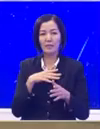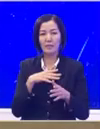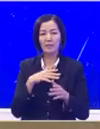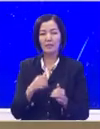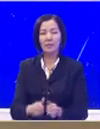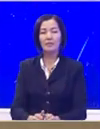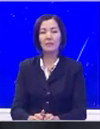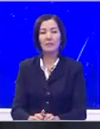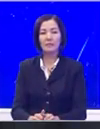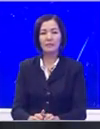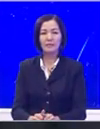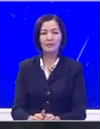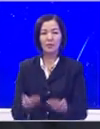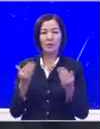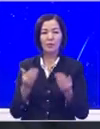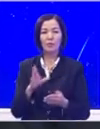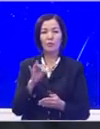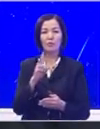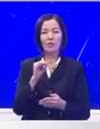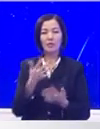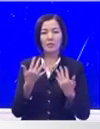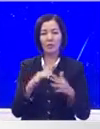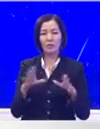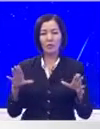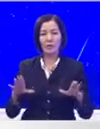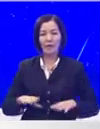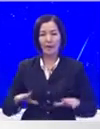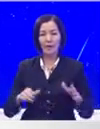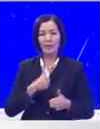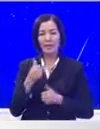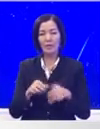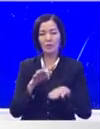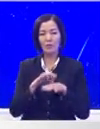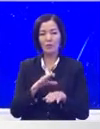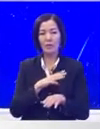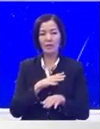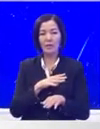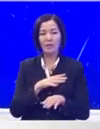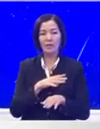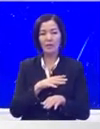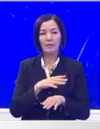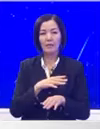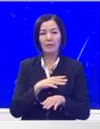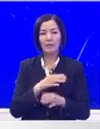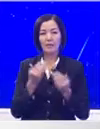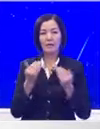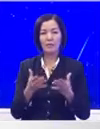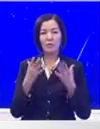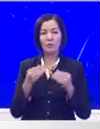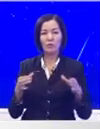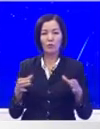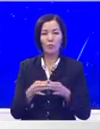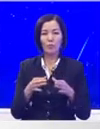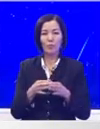жандары сүйінді. Бүгін Саржаз ауылында бәйге болып жатыр. Мен Жылсай ауылынан келдім бәйгеге. Қазір топ